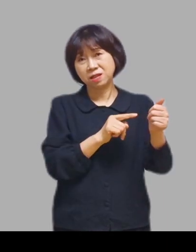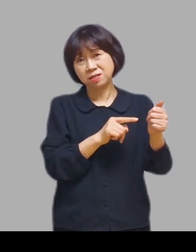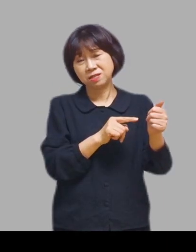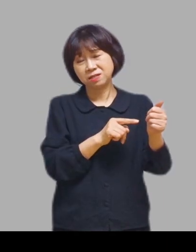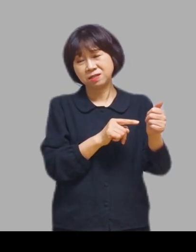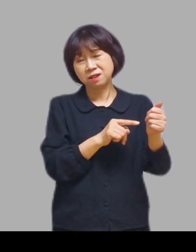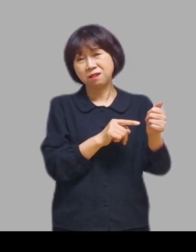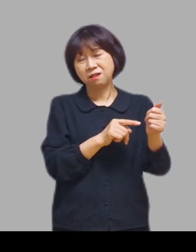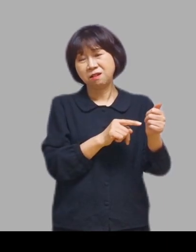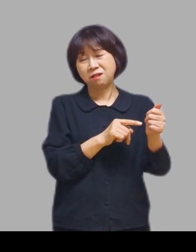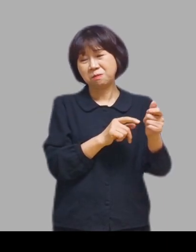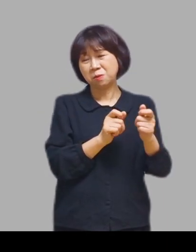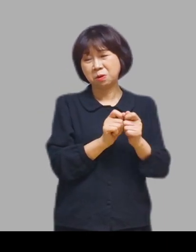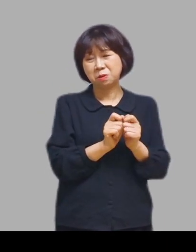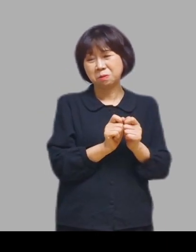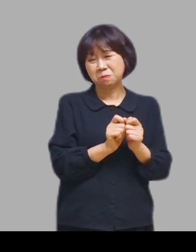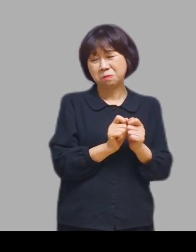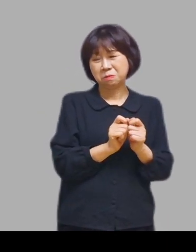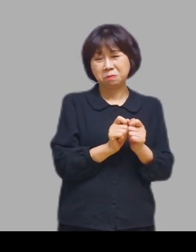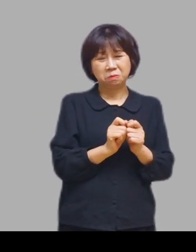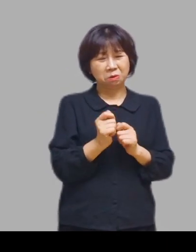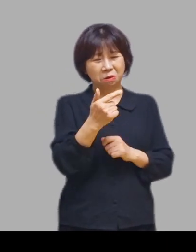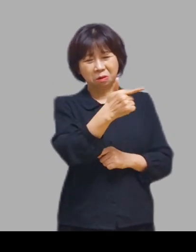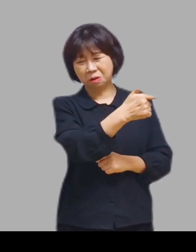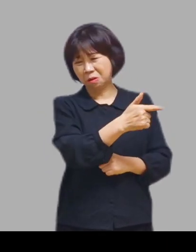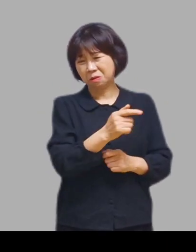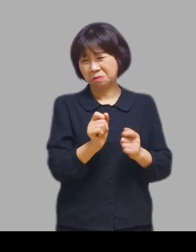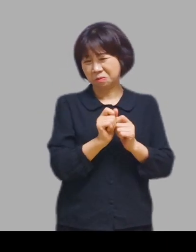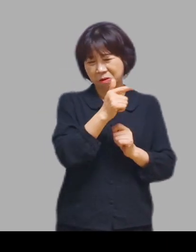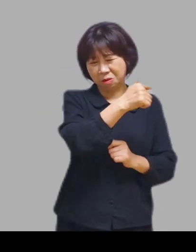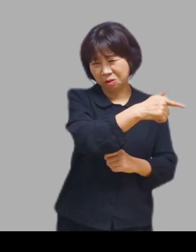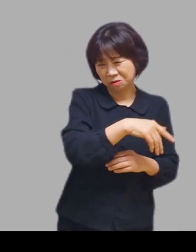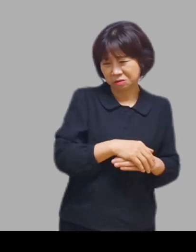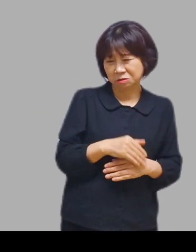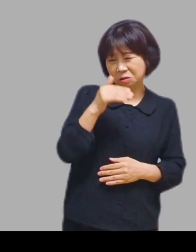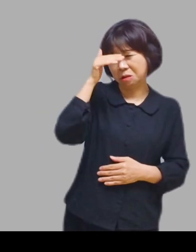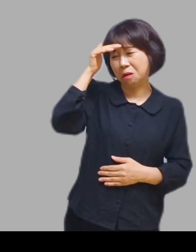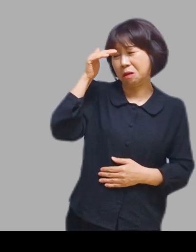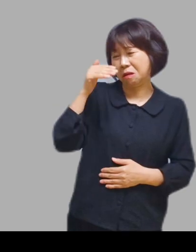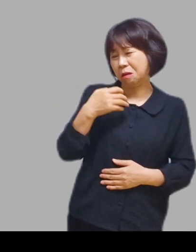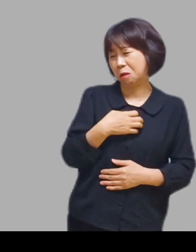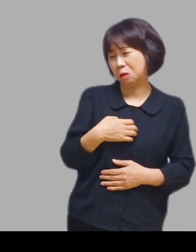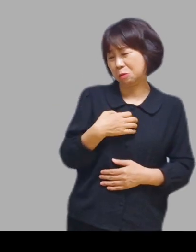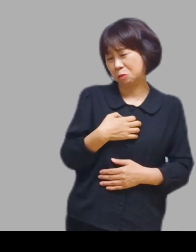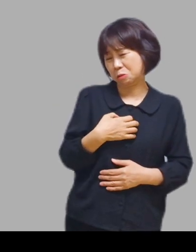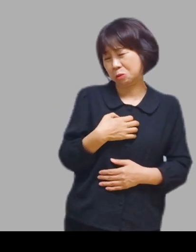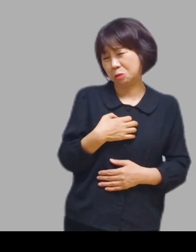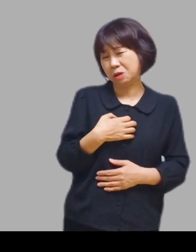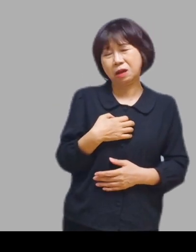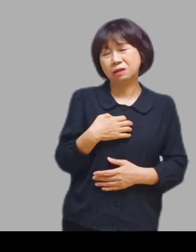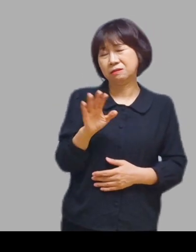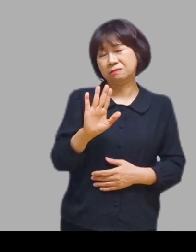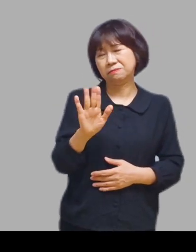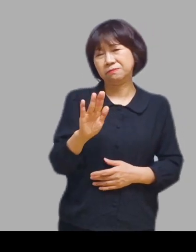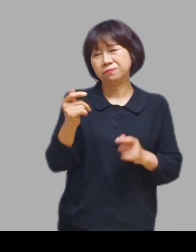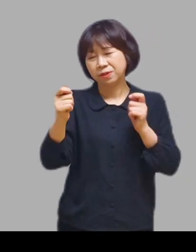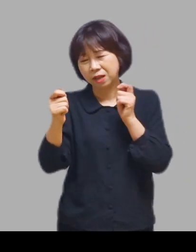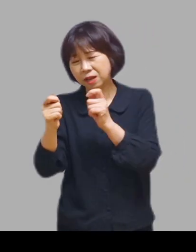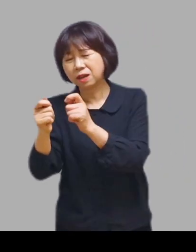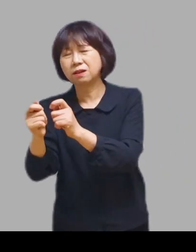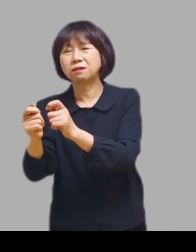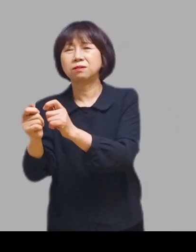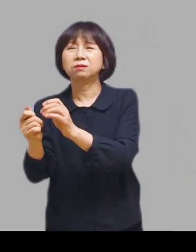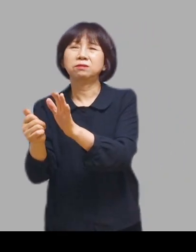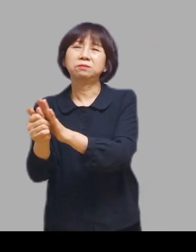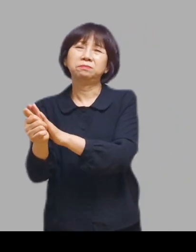멀리서 걱정만 하지 않았어요. 어떻게 했다고요? 가까이 가서. 그는 가까이 다가갑니다. 그리고